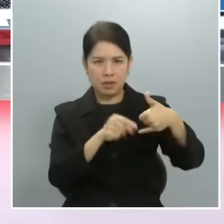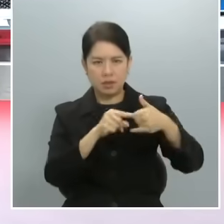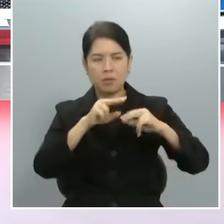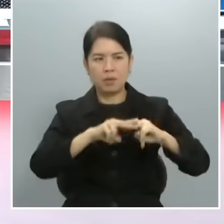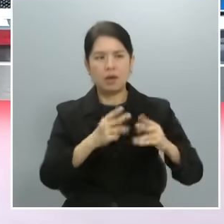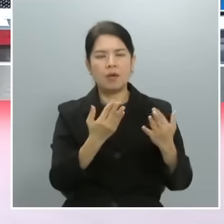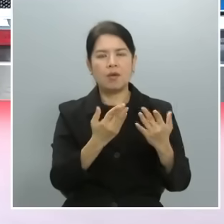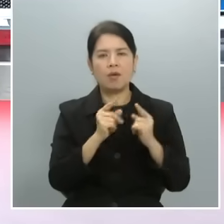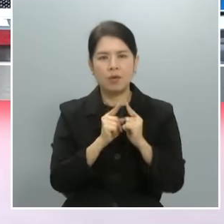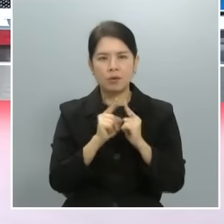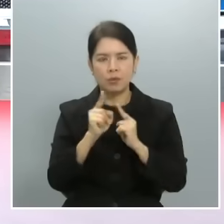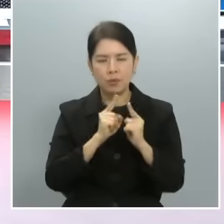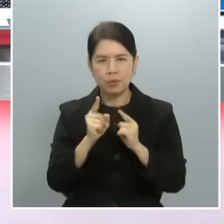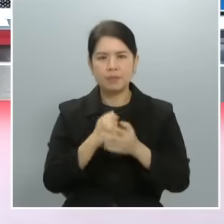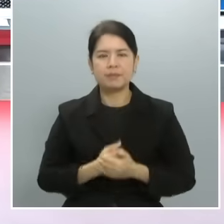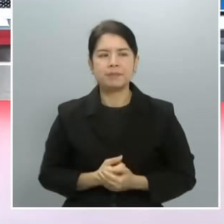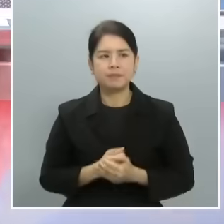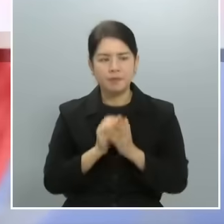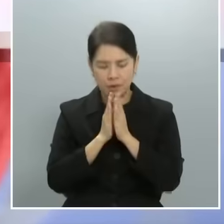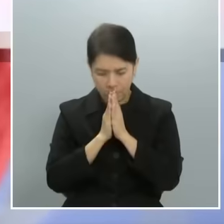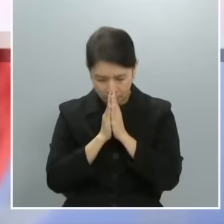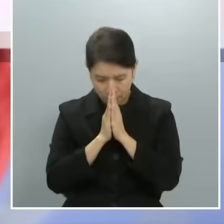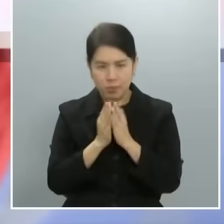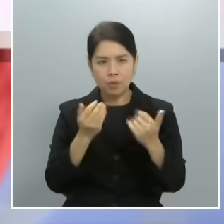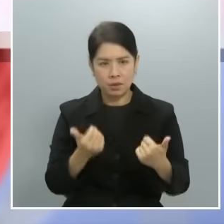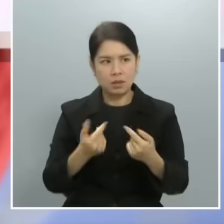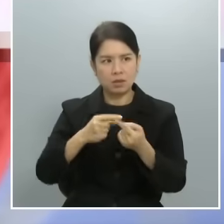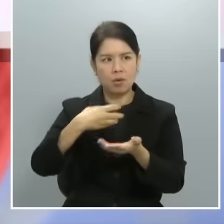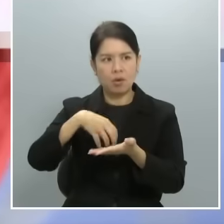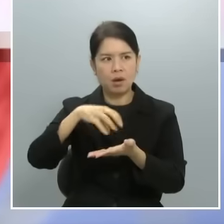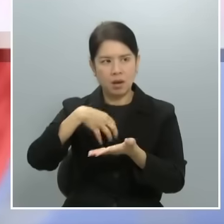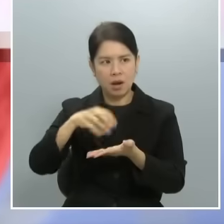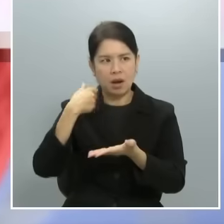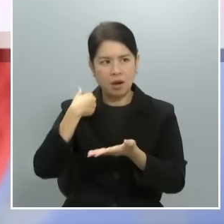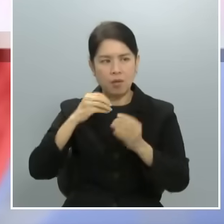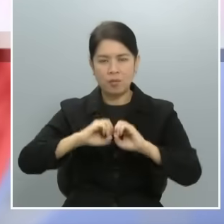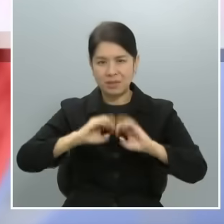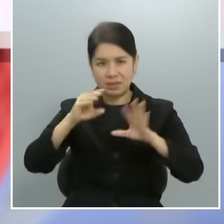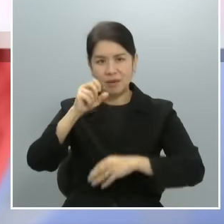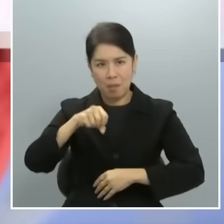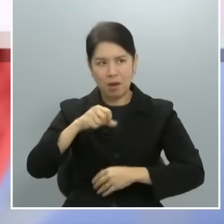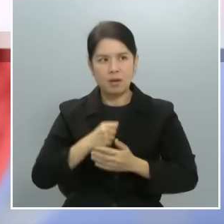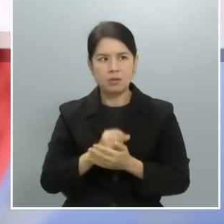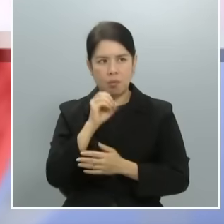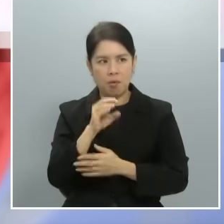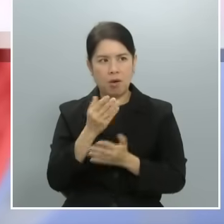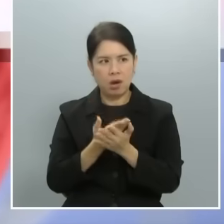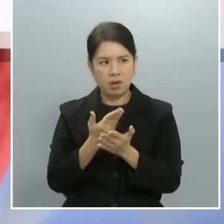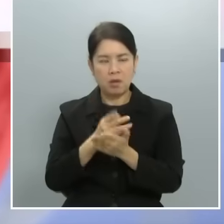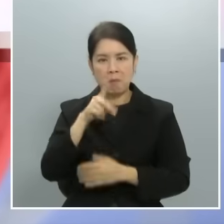สวัสดีนะครับ สวัสดีค่ะ วันนี้ยินดีเปิดเผยข้อเท็จจริงทั้งหมดใช่ไหมฮะ ครับ ยืนยันใช่ไหมมีเป็นพันล้าน